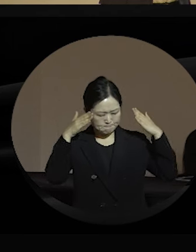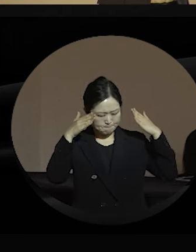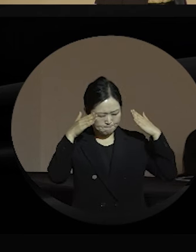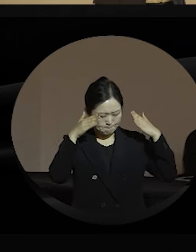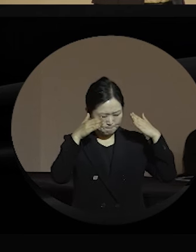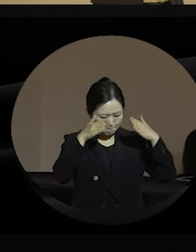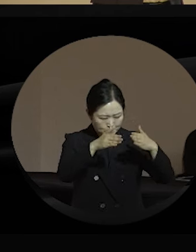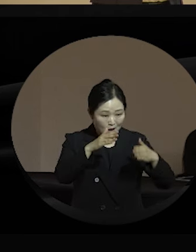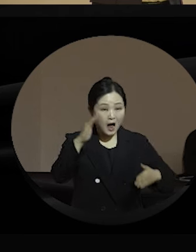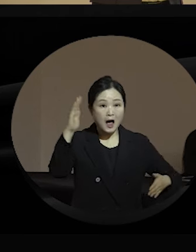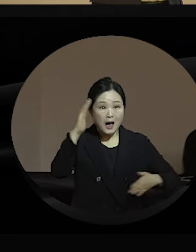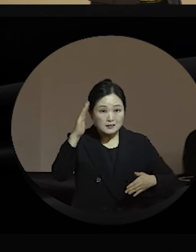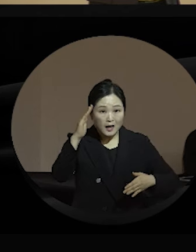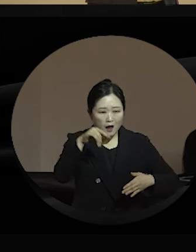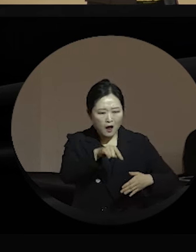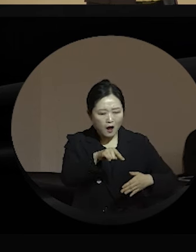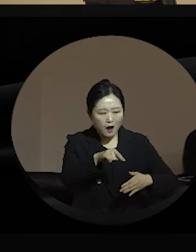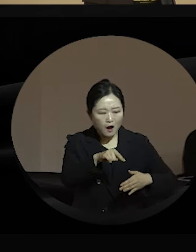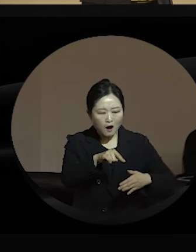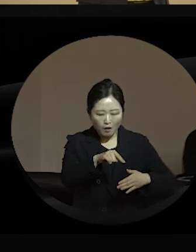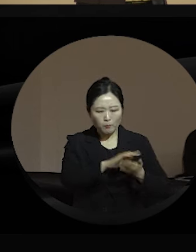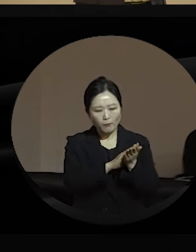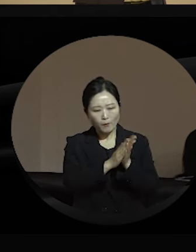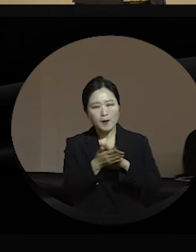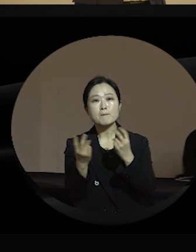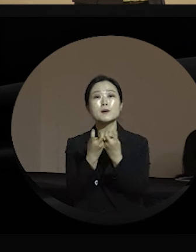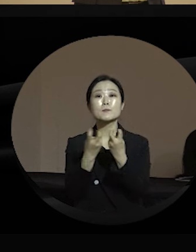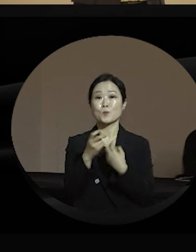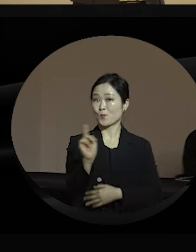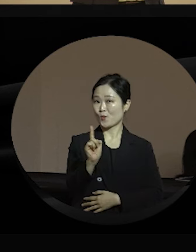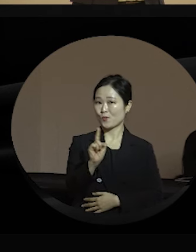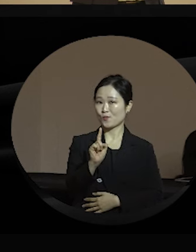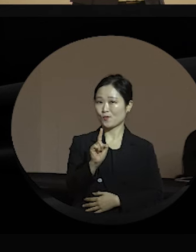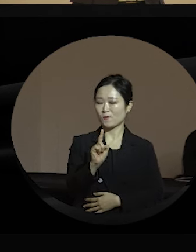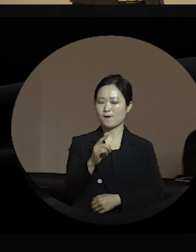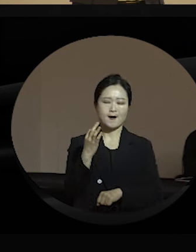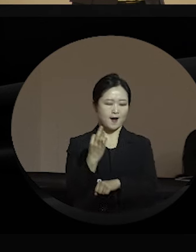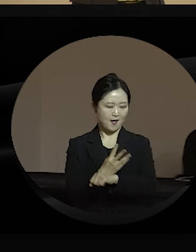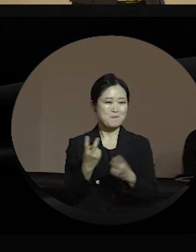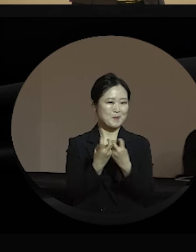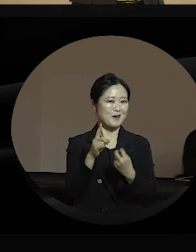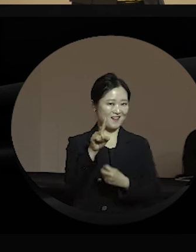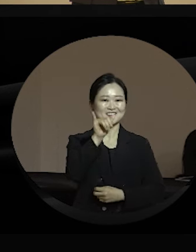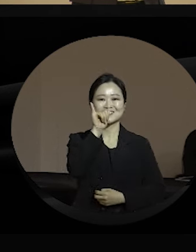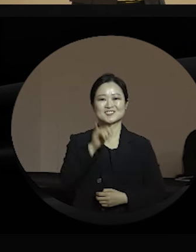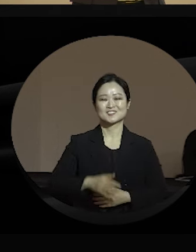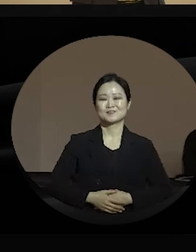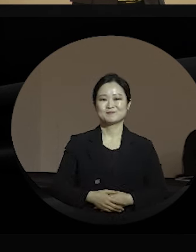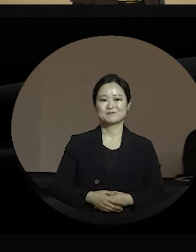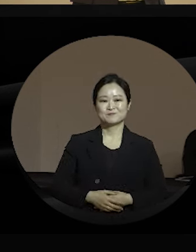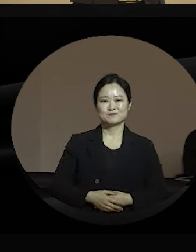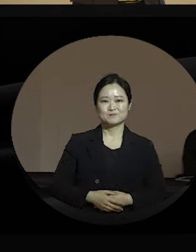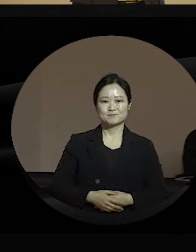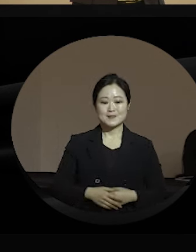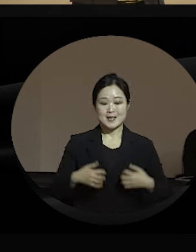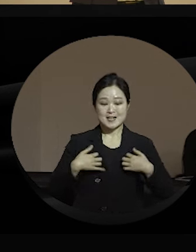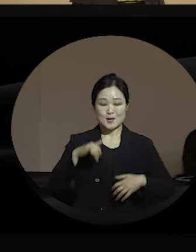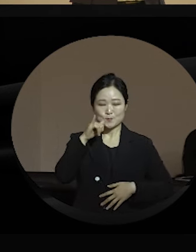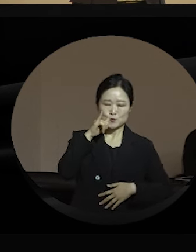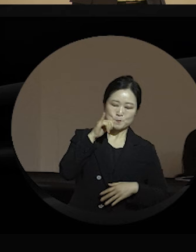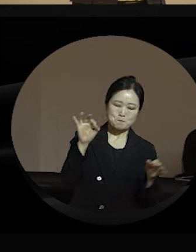학생들을 조금 고쳐줄 수 있는 방법이 있을까요? 쉬운 방법, 아주 간단한 방법이 있어요. 한 큐에 게임 중독을